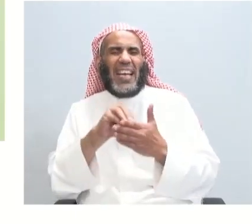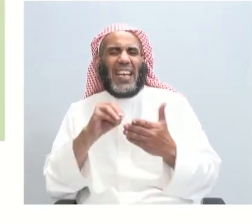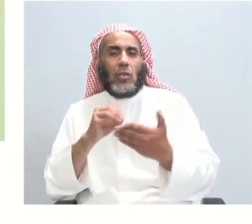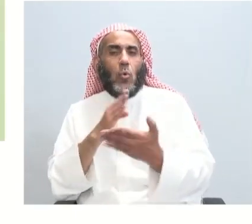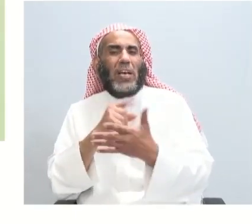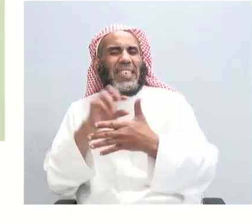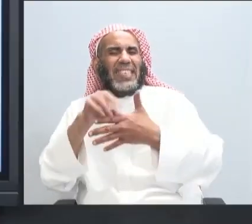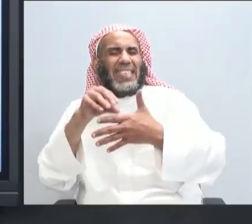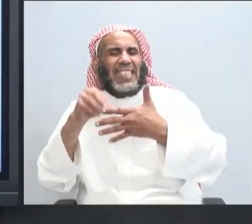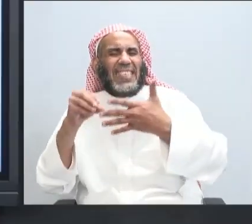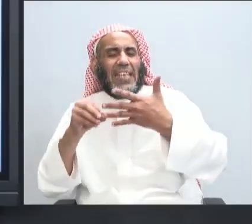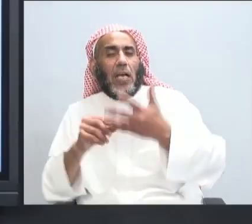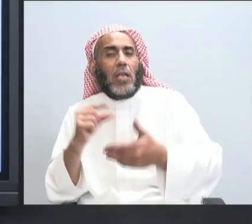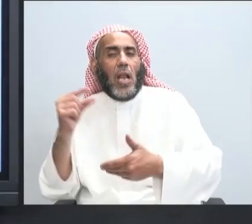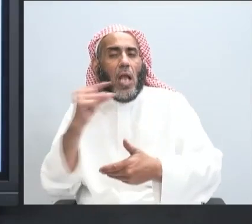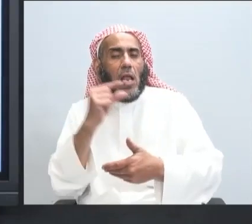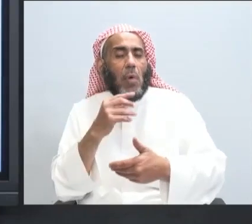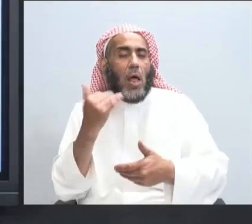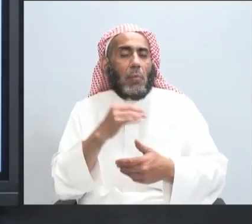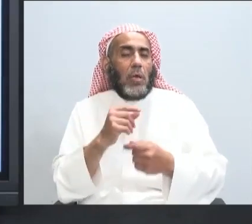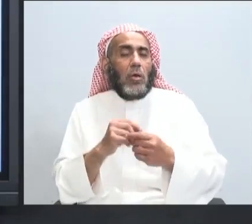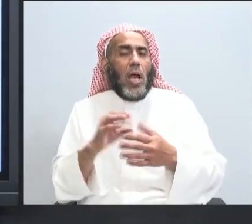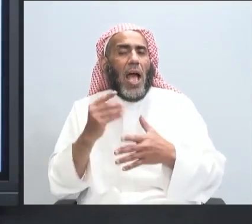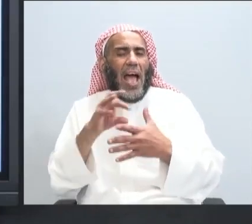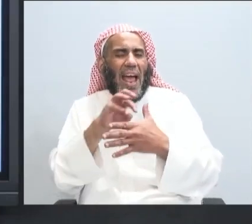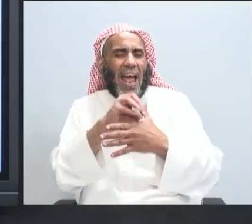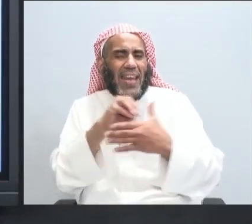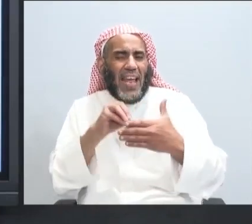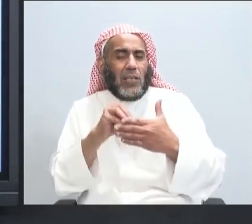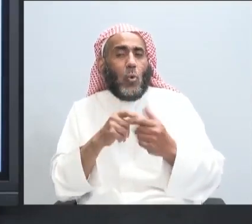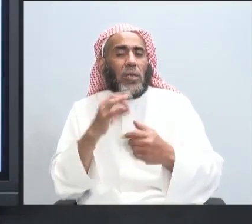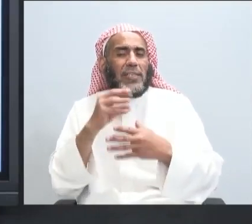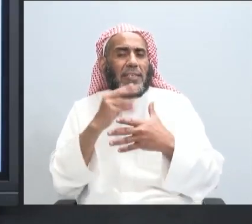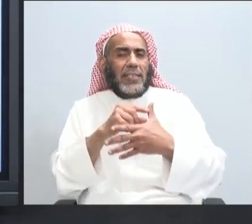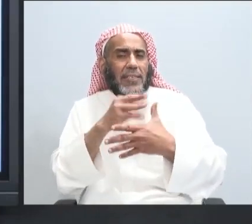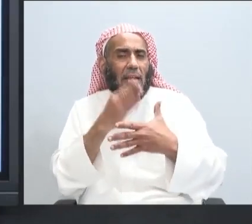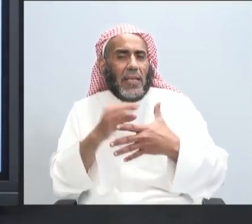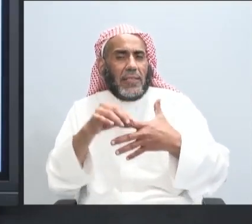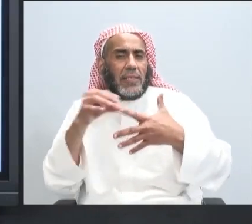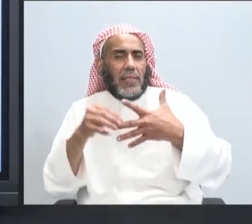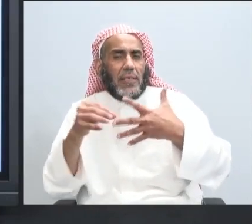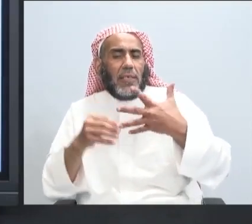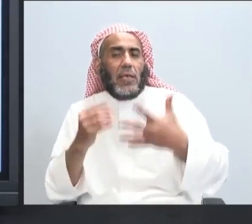الكلمة العربية. صحيح أم خاطئ؟ النحت هو تجزئة الكلمة العربية.